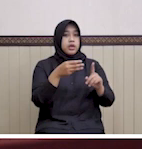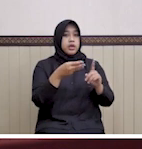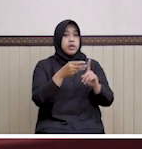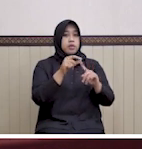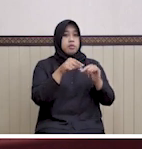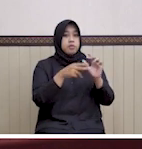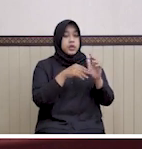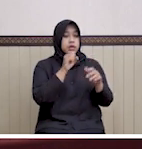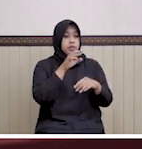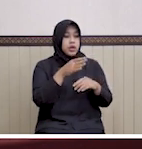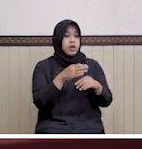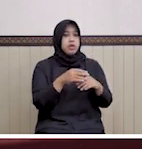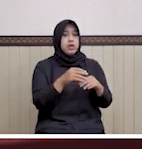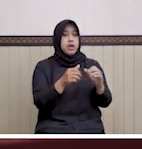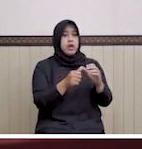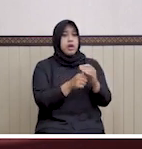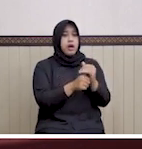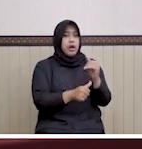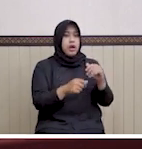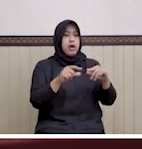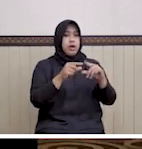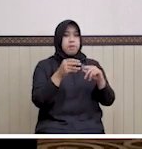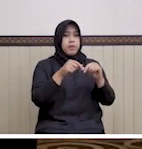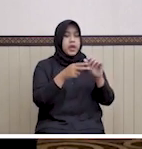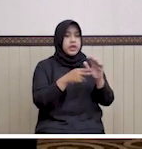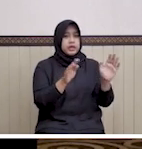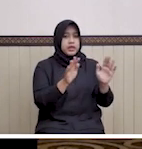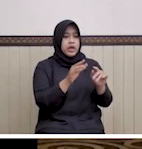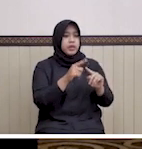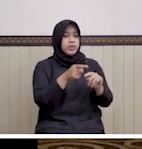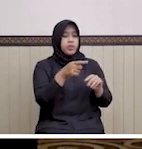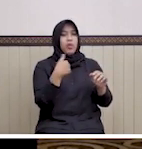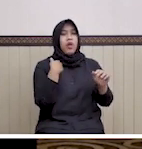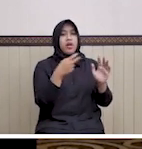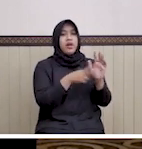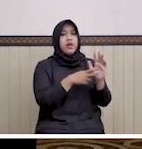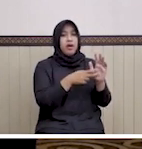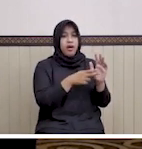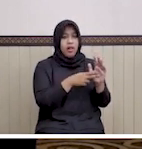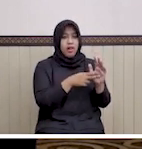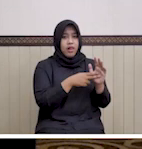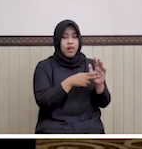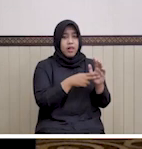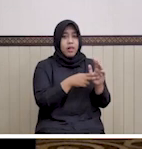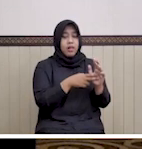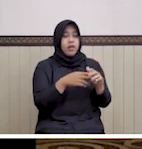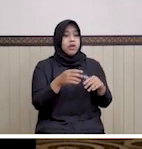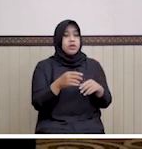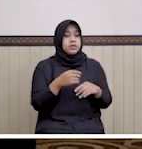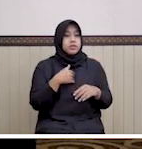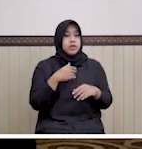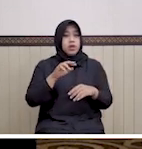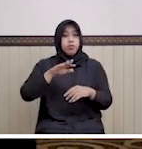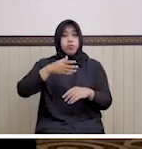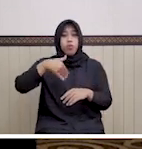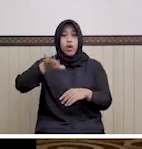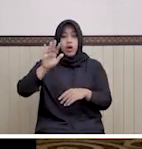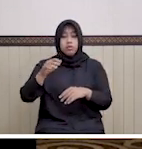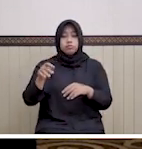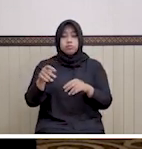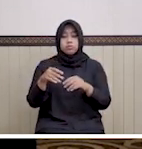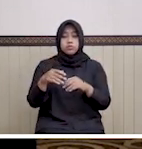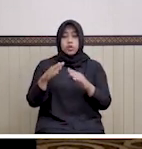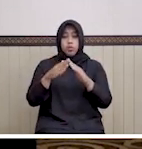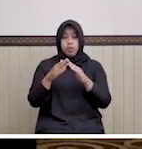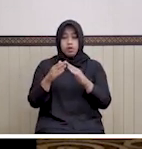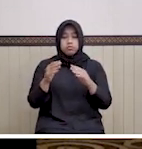ember tapi ini kayaknya dinakalin Oh terus saya pulang rebeka sama keluarga tanya